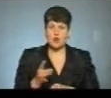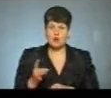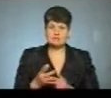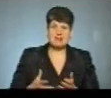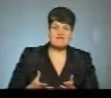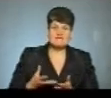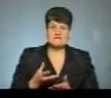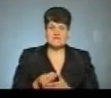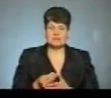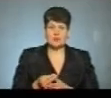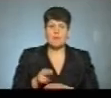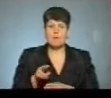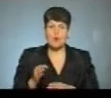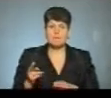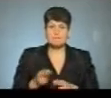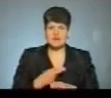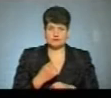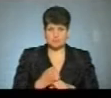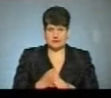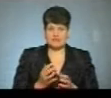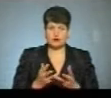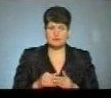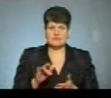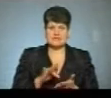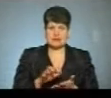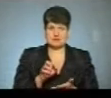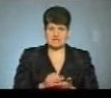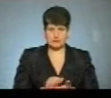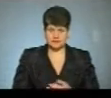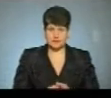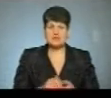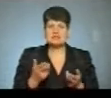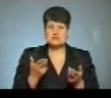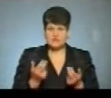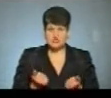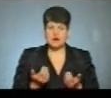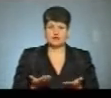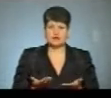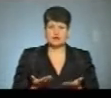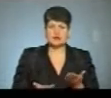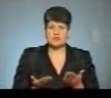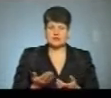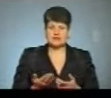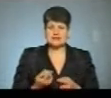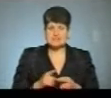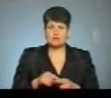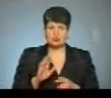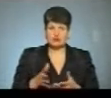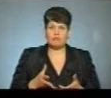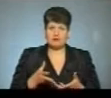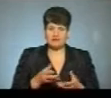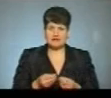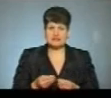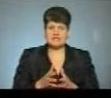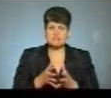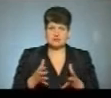виплати по безробіттю, яка нараховується центрами зайнятості. Звичайно, що це буде впливати на збільшення